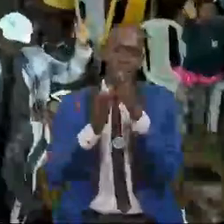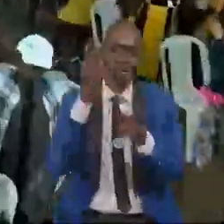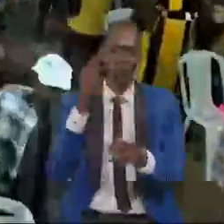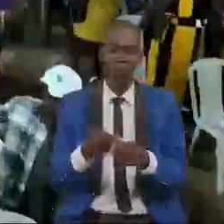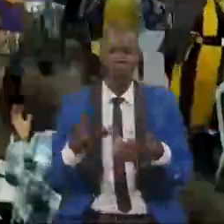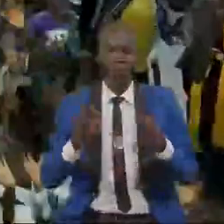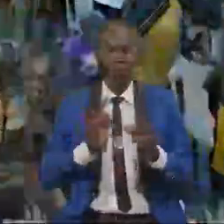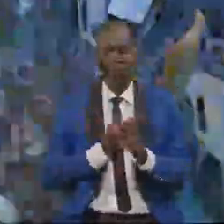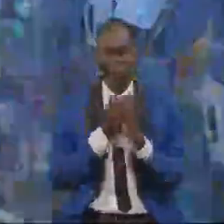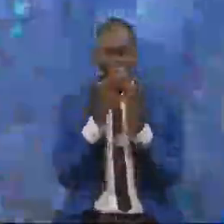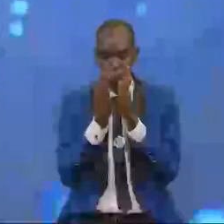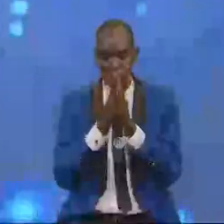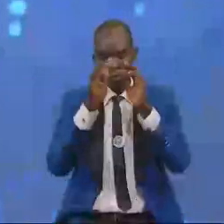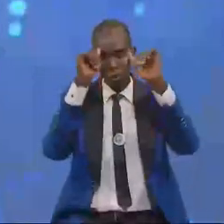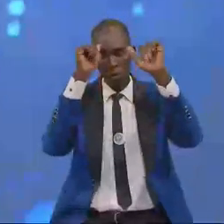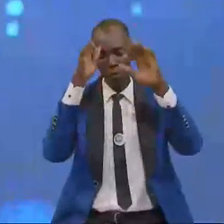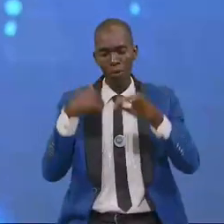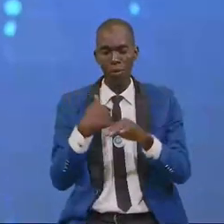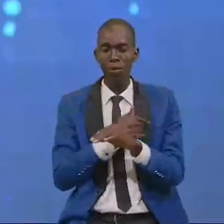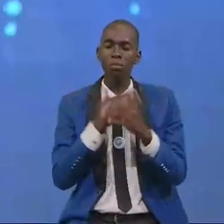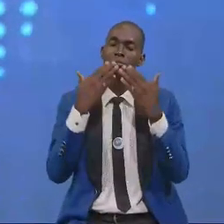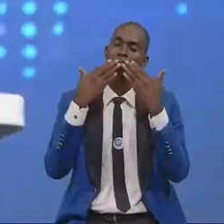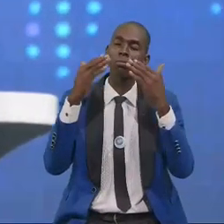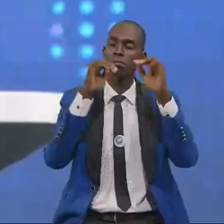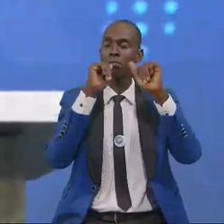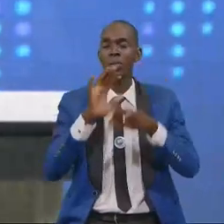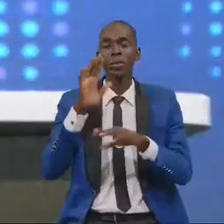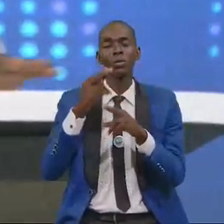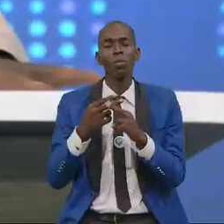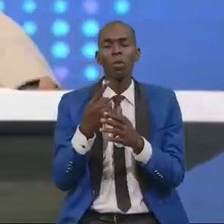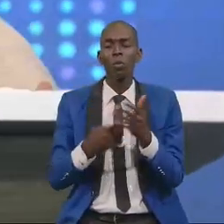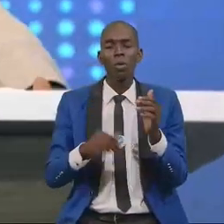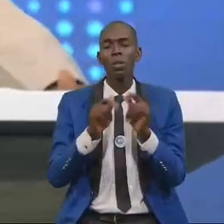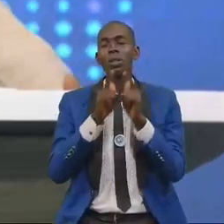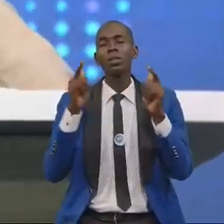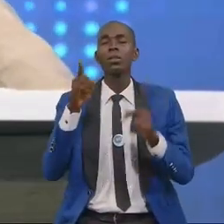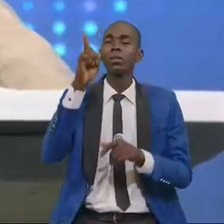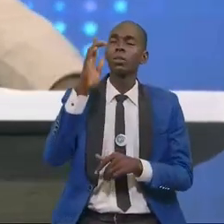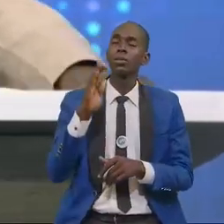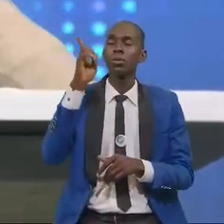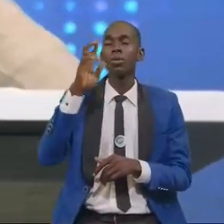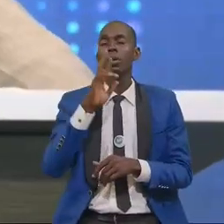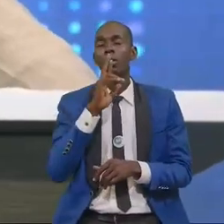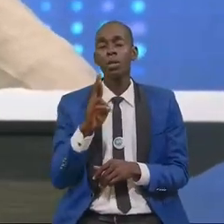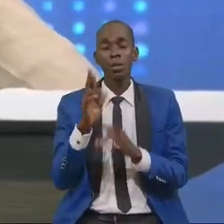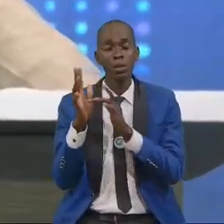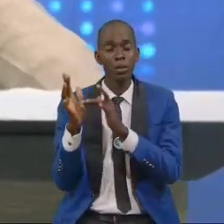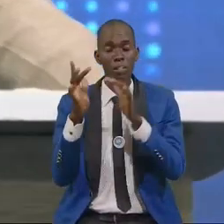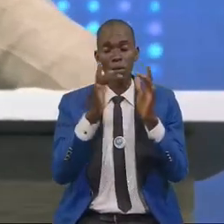ensemble le père notre remercions nos bénissons ton nom quelle grand dieu es-tu Jésus